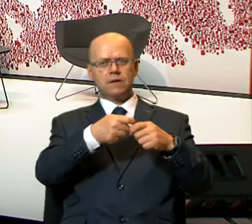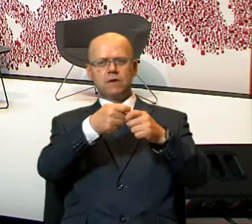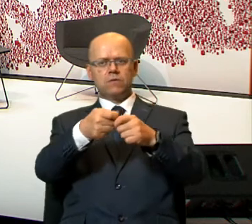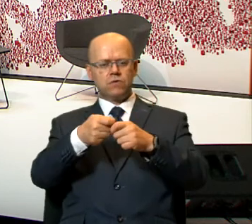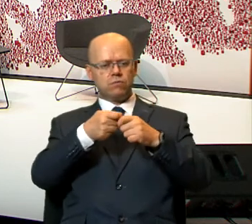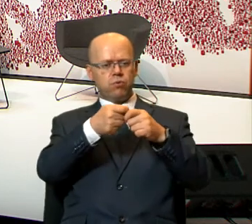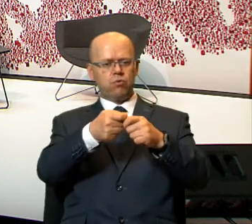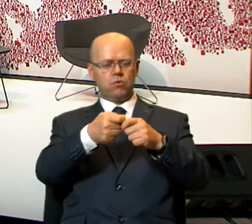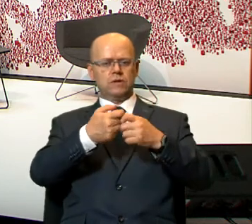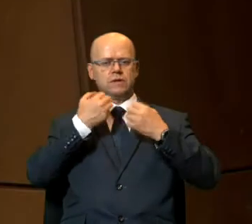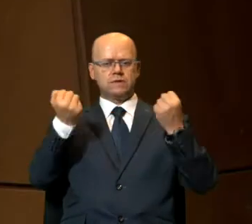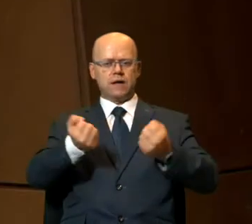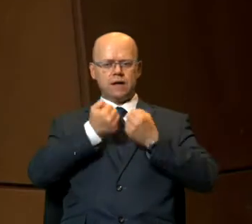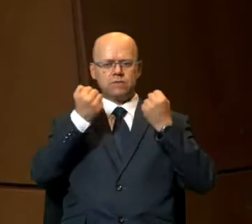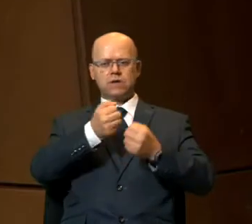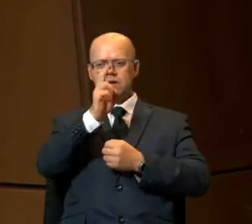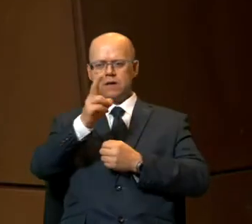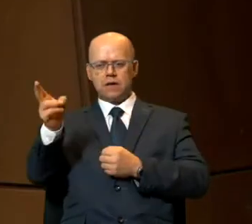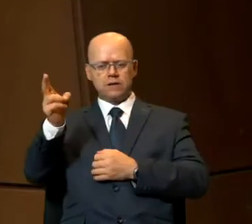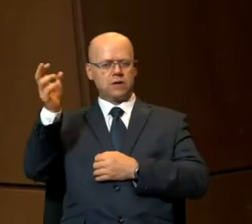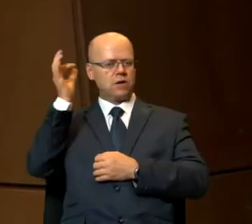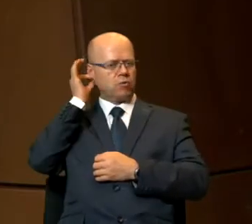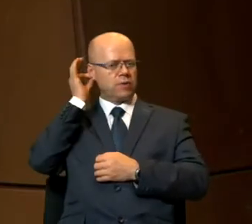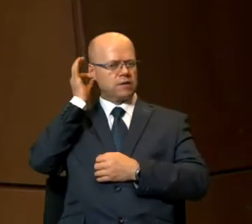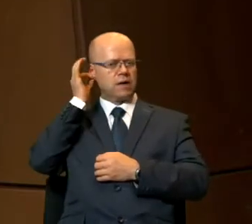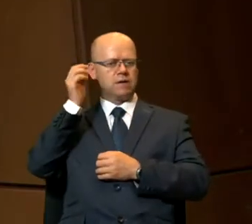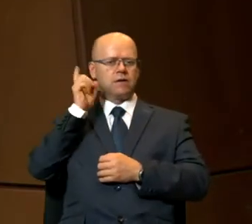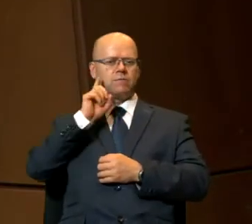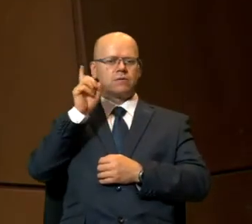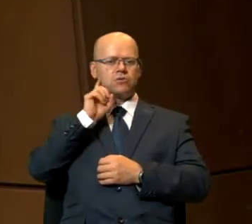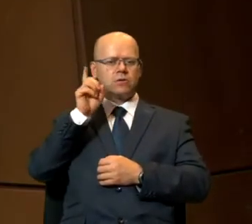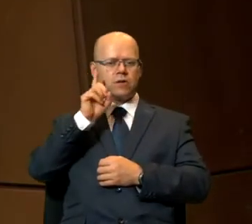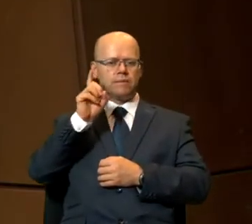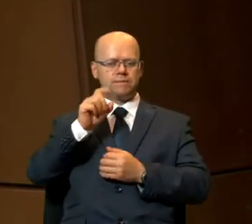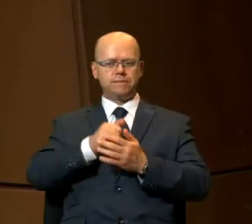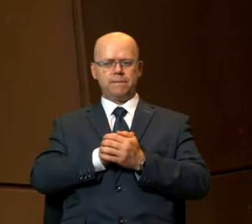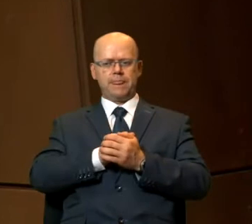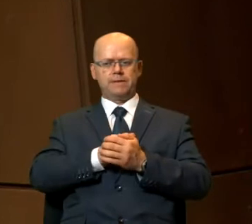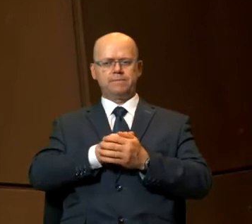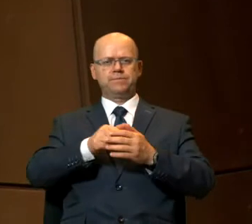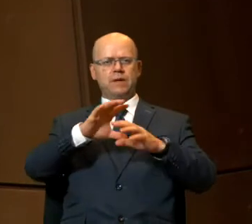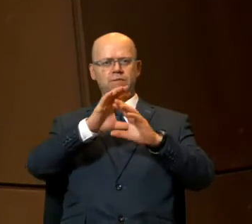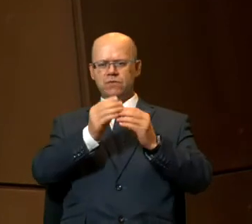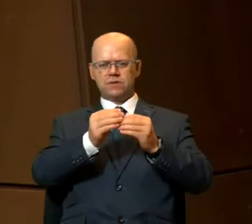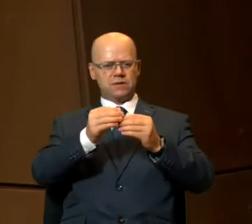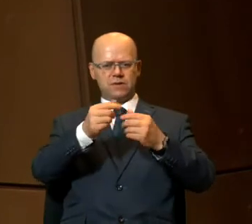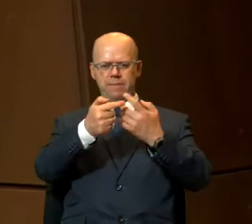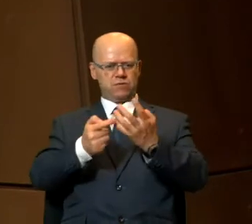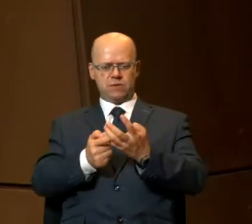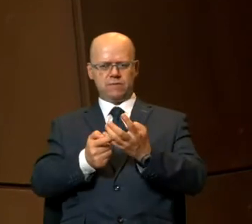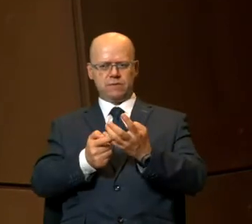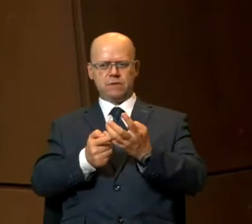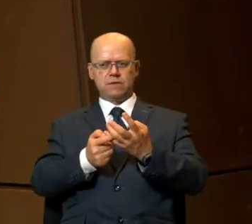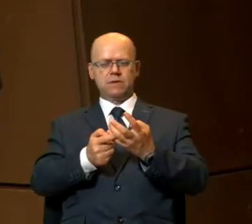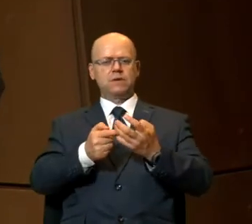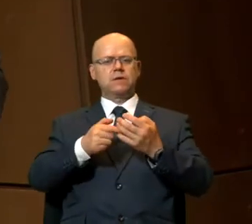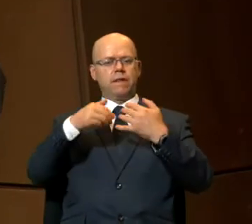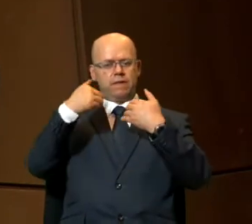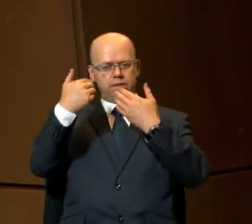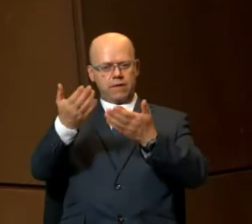koncertowym wysiłku, gdzie każda kobieta, mężczyzna i wszelcy, którzy nie zaliczają dopuszczają siebie do tych kategorii, udziela się im